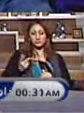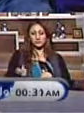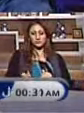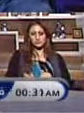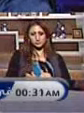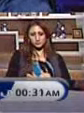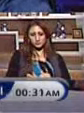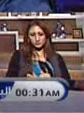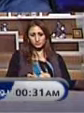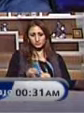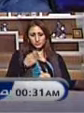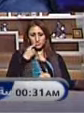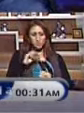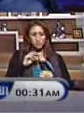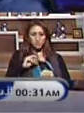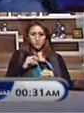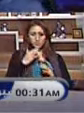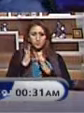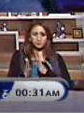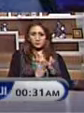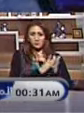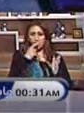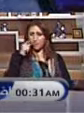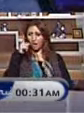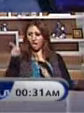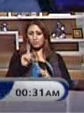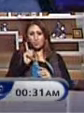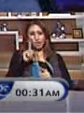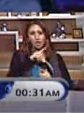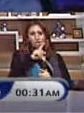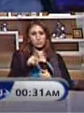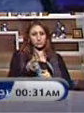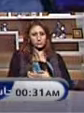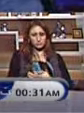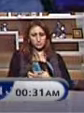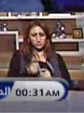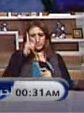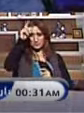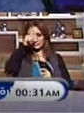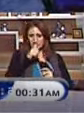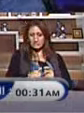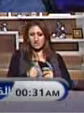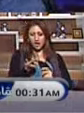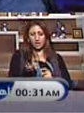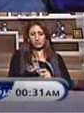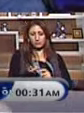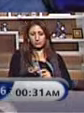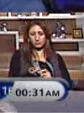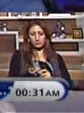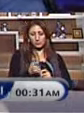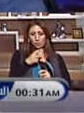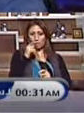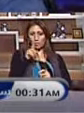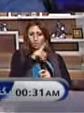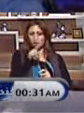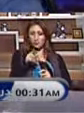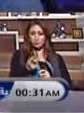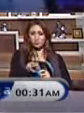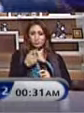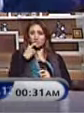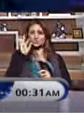شبرا من جهنم طب ليه كده لماذا ليه يعني يعني منطق